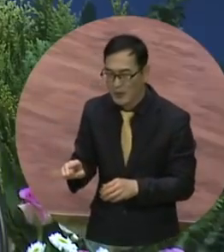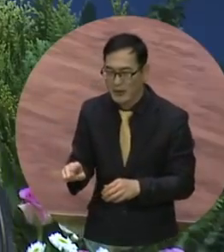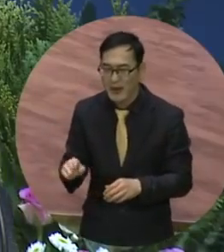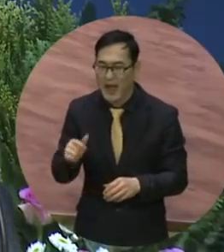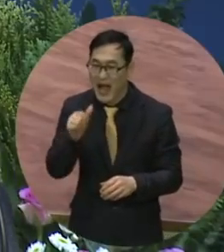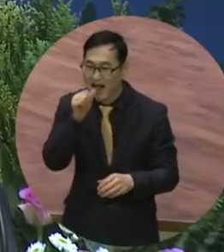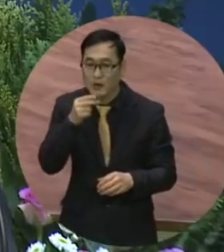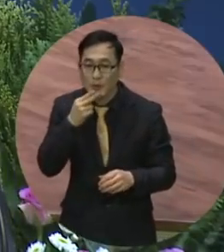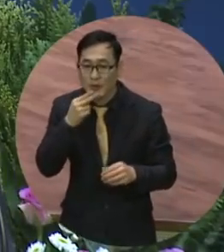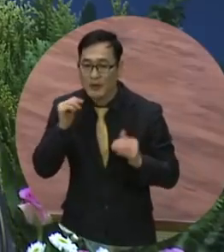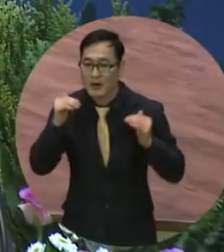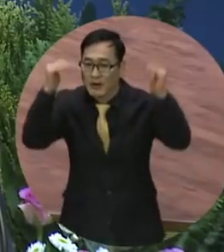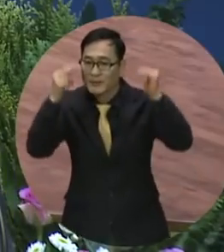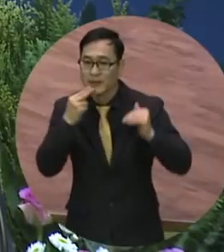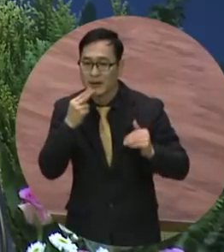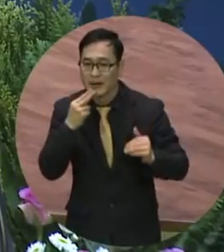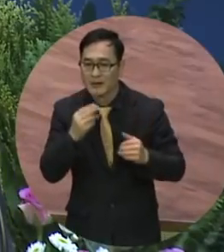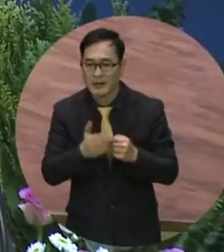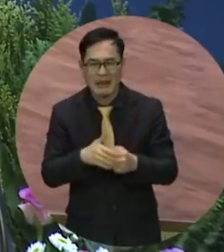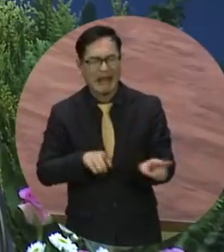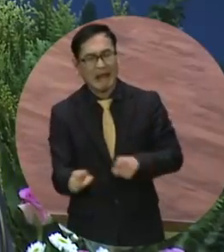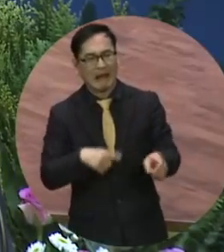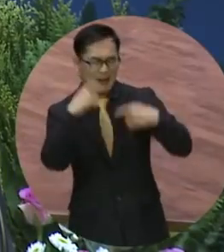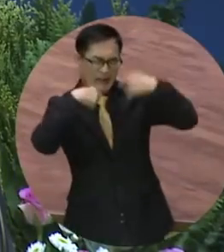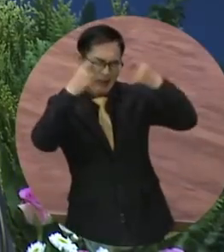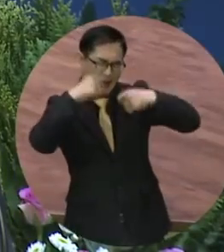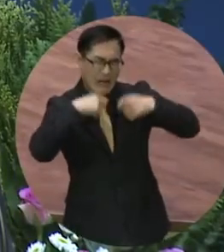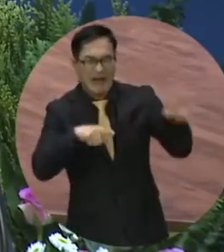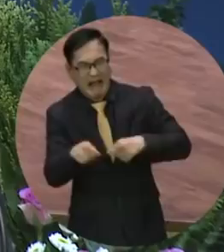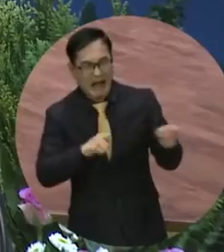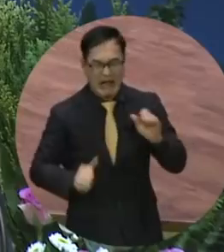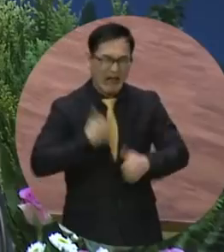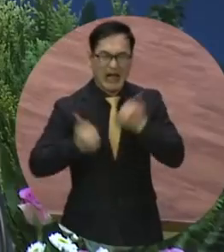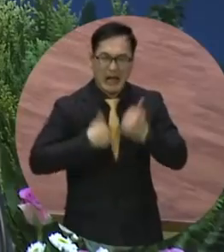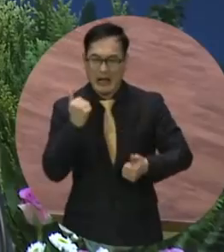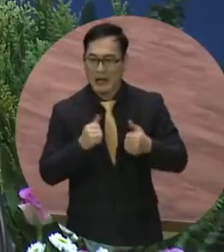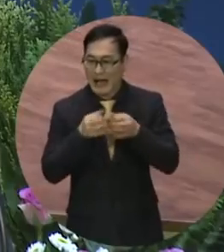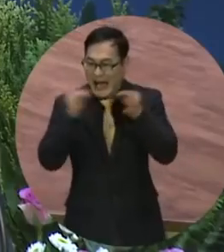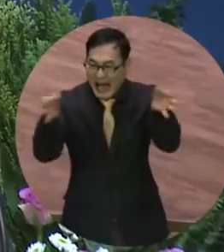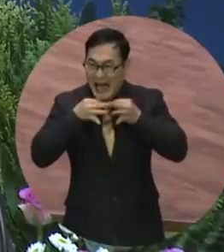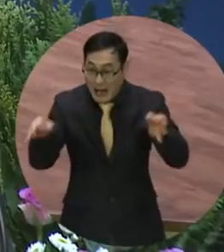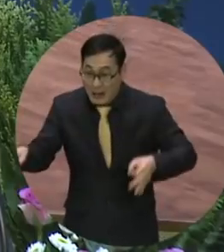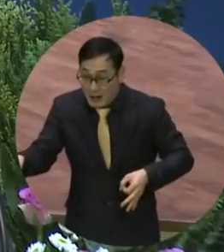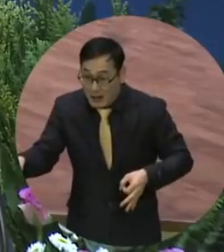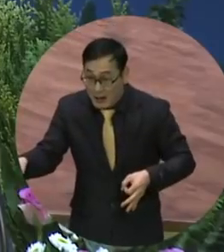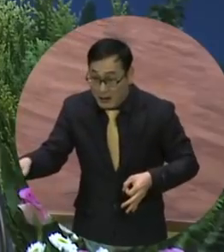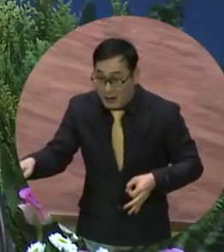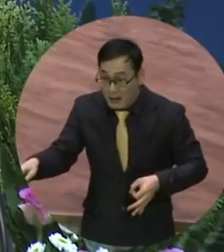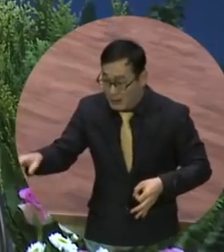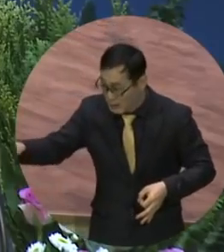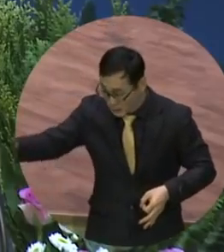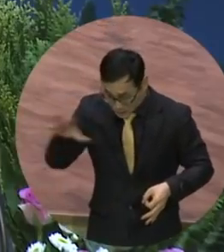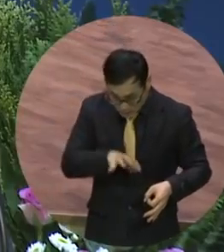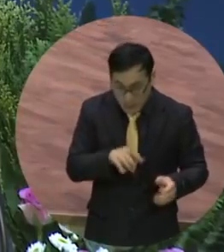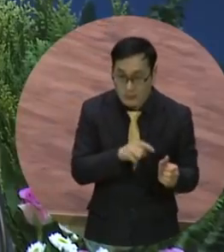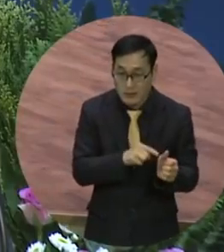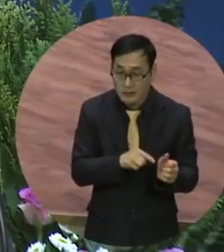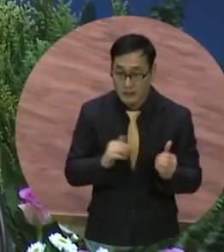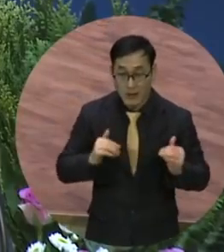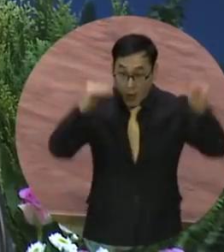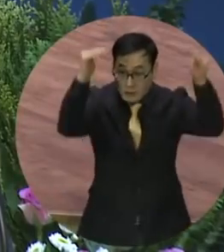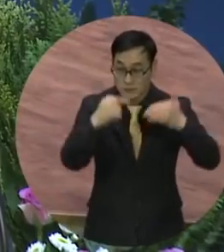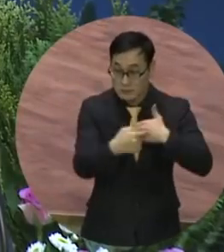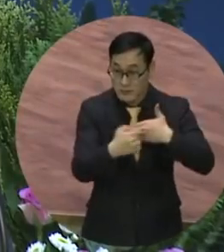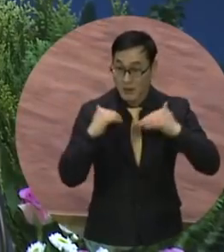볼 때는 참 어린아이들이야. 어린아이들. 멀쩡하게 어른들이 돼가 말하는 거 생각하는 거 판단하는 게